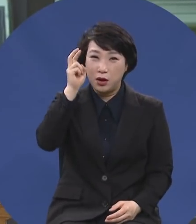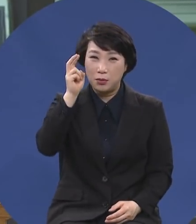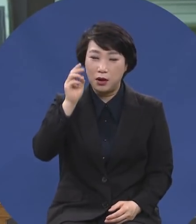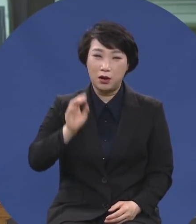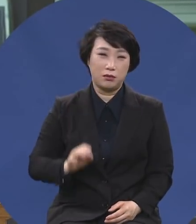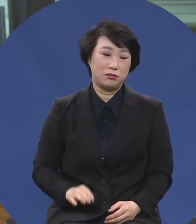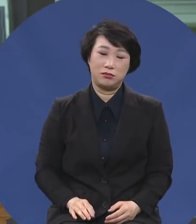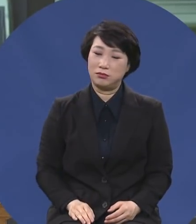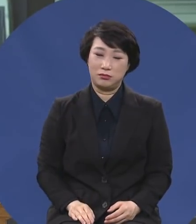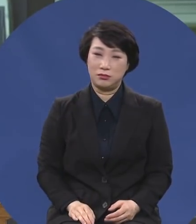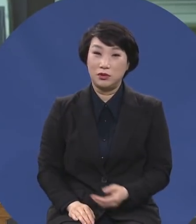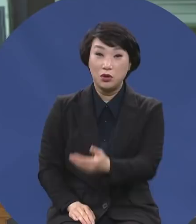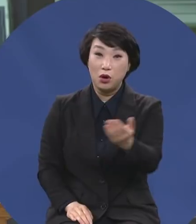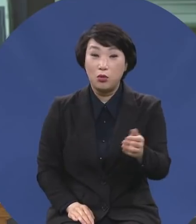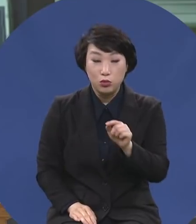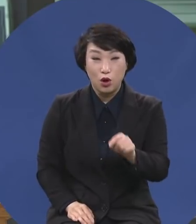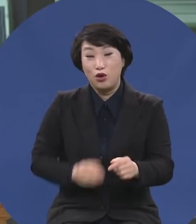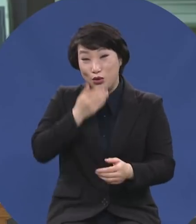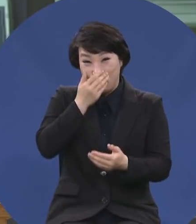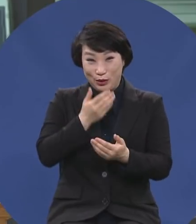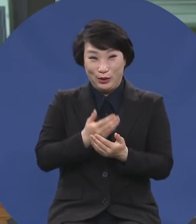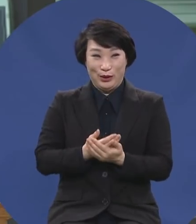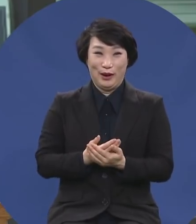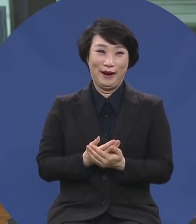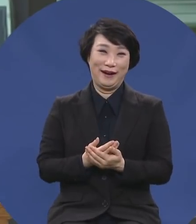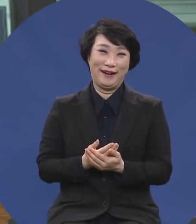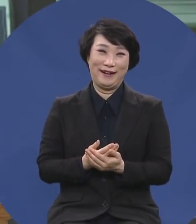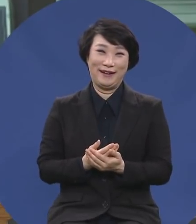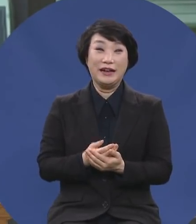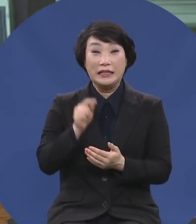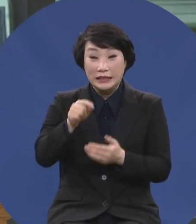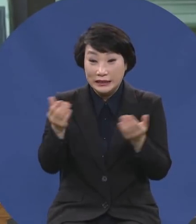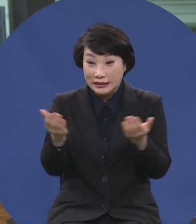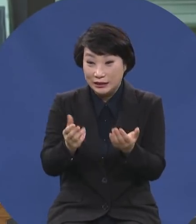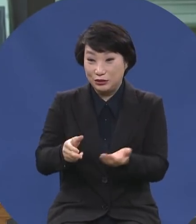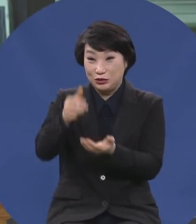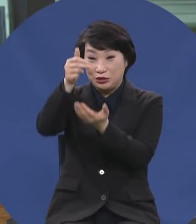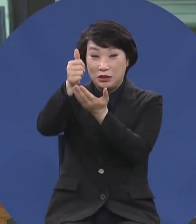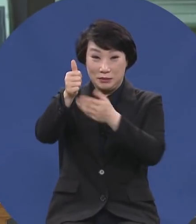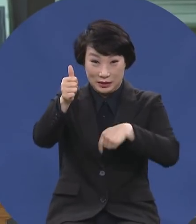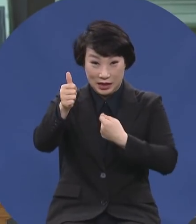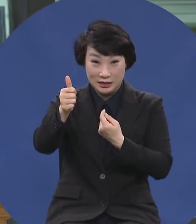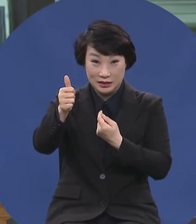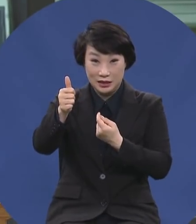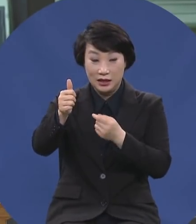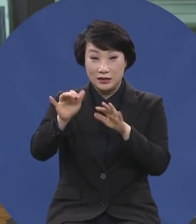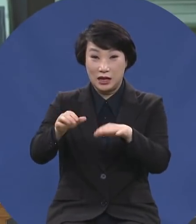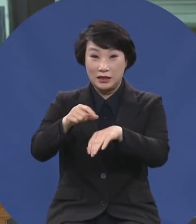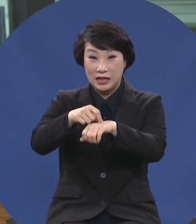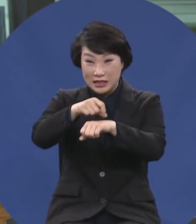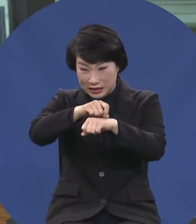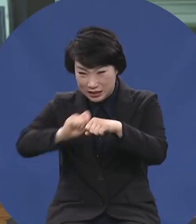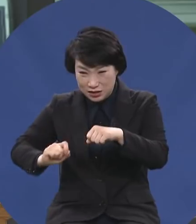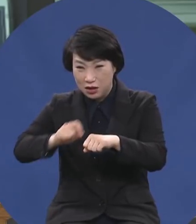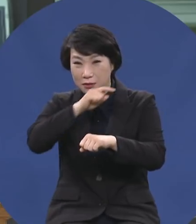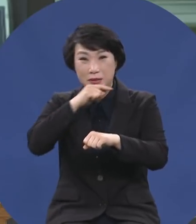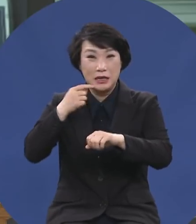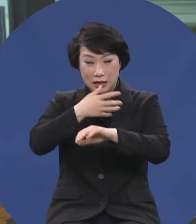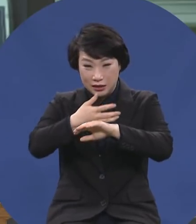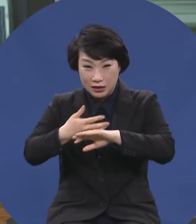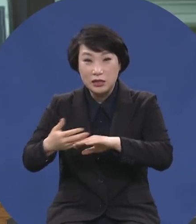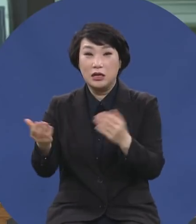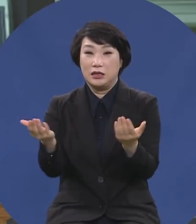이 어마어마한 사건이요, 이런 일을 주님 자신이 살을 찢어 피